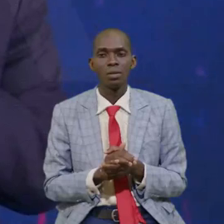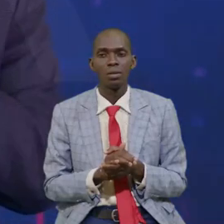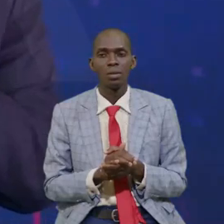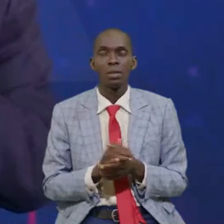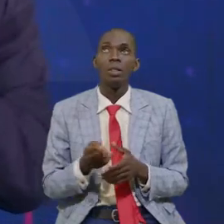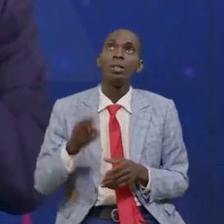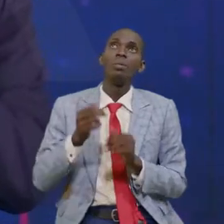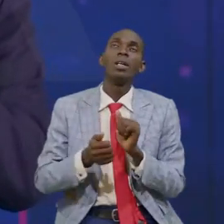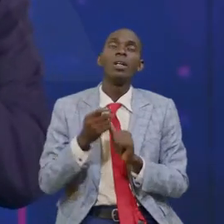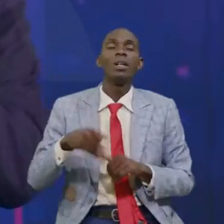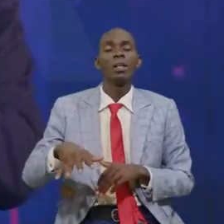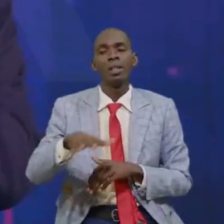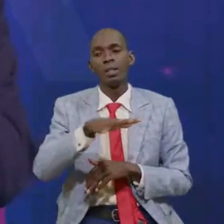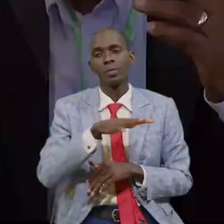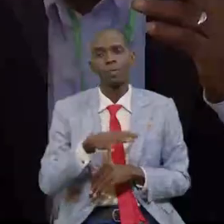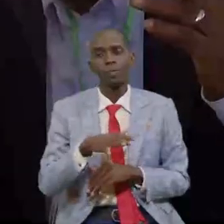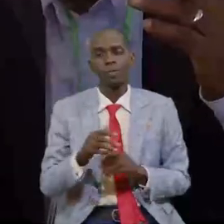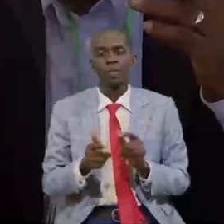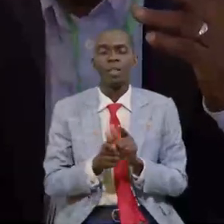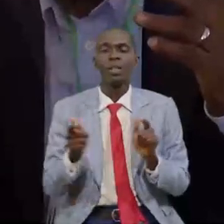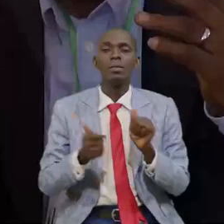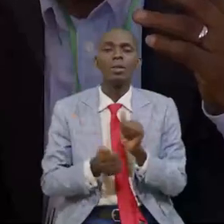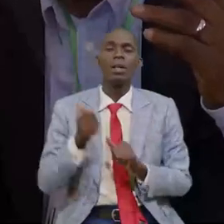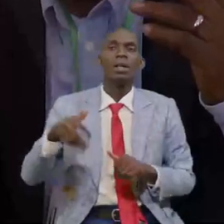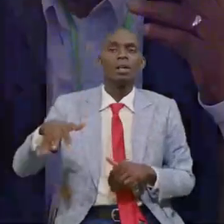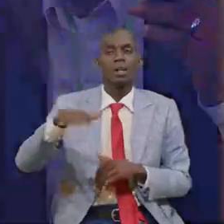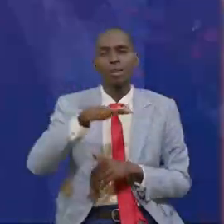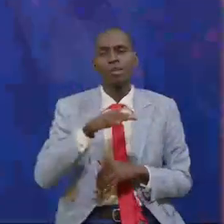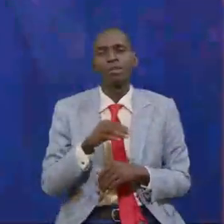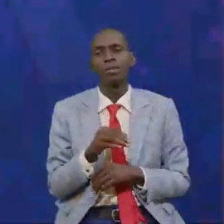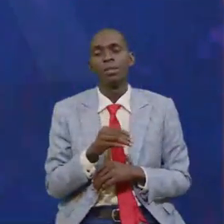La terre plus haute. La terre plus haute.